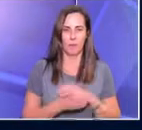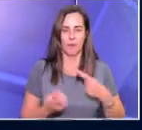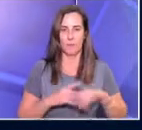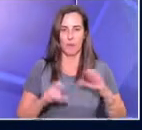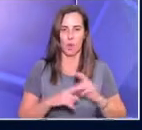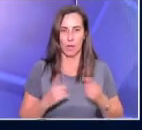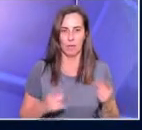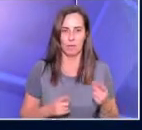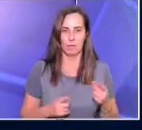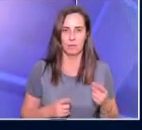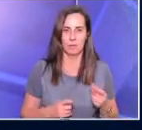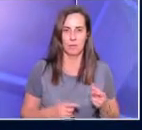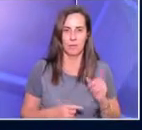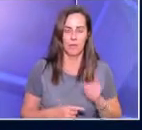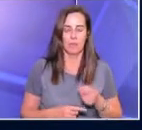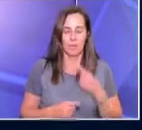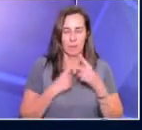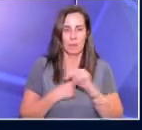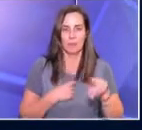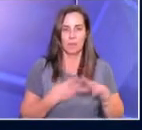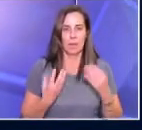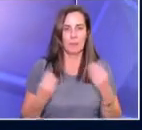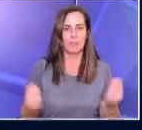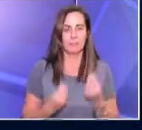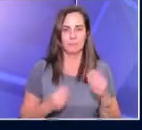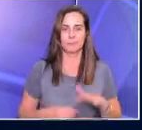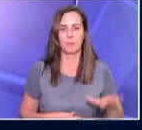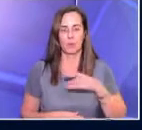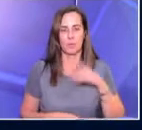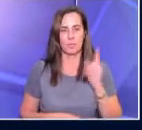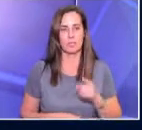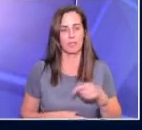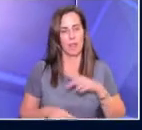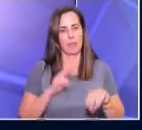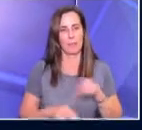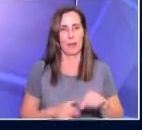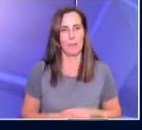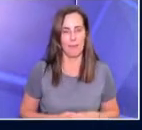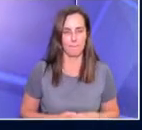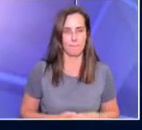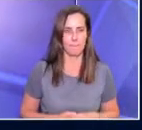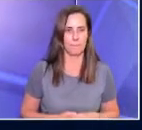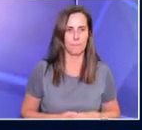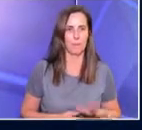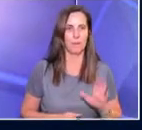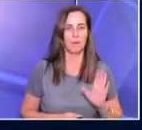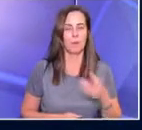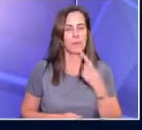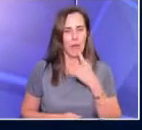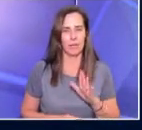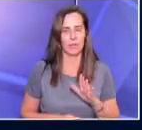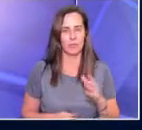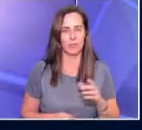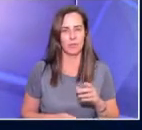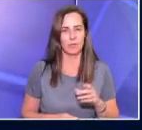ממפלגות אחרות, נדרשנו לא מעט לסוגיה, אבל יש פה כמה דברים במרחב שאנחנו צריכים לבוא ולטפל בהם, אוקיי? בוא נשים קודם כל את העניין של